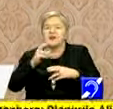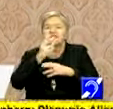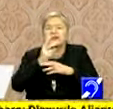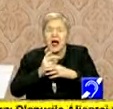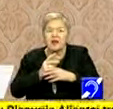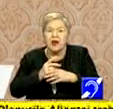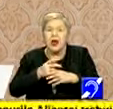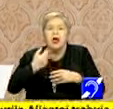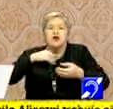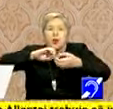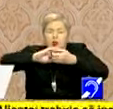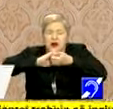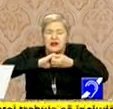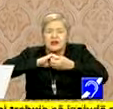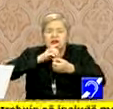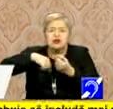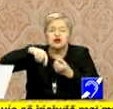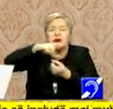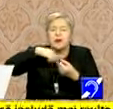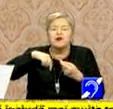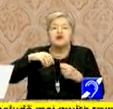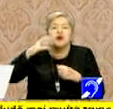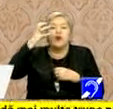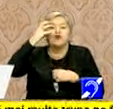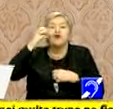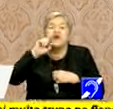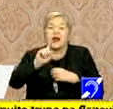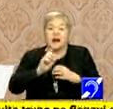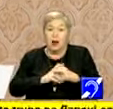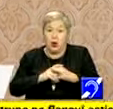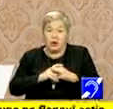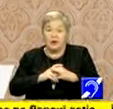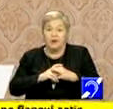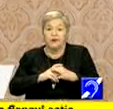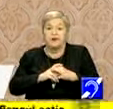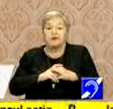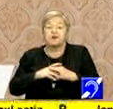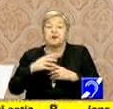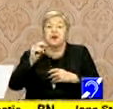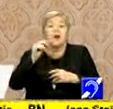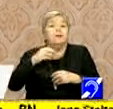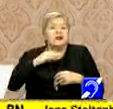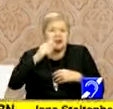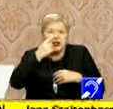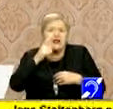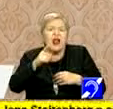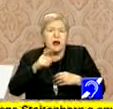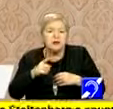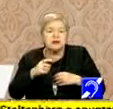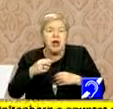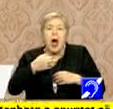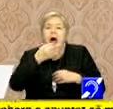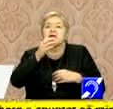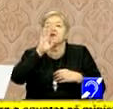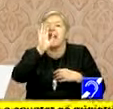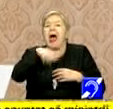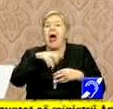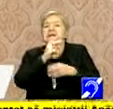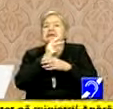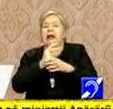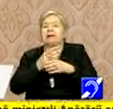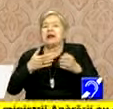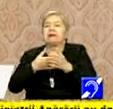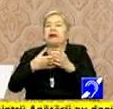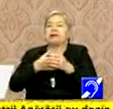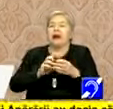în jurul guvernelor țărilor proprii. Putin a crezut că vom acționa fiecare separat, nu